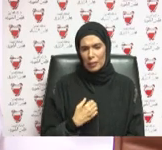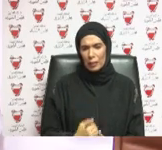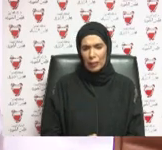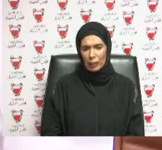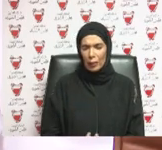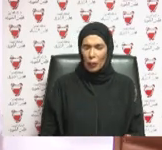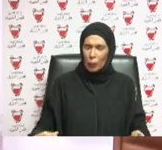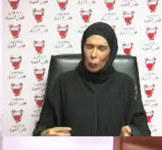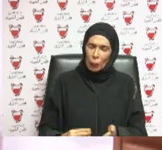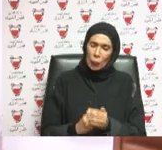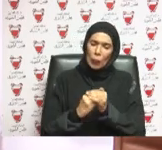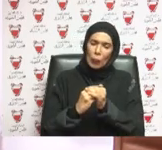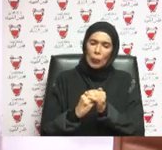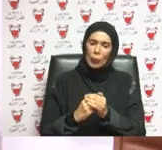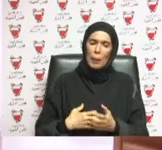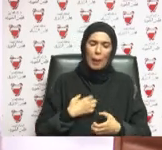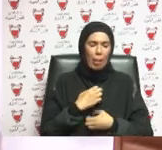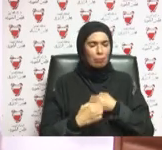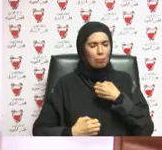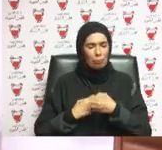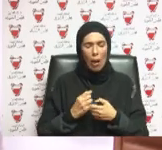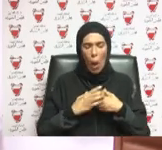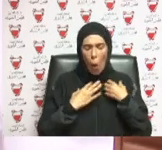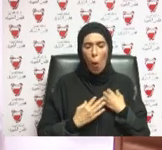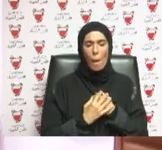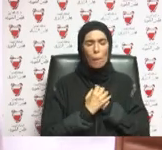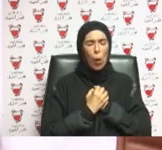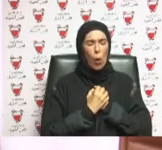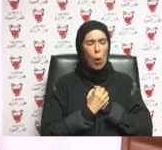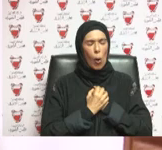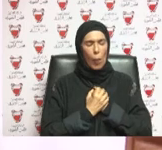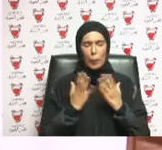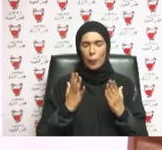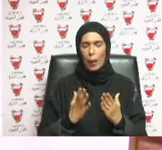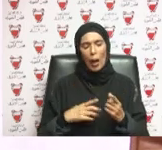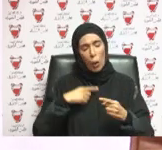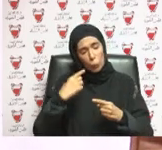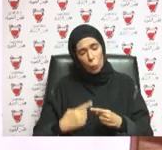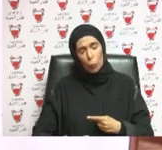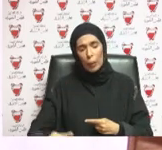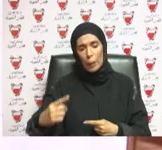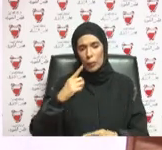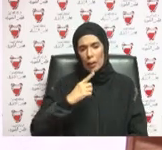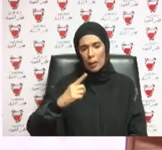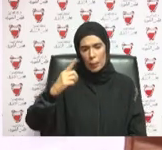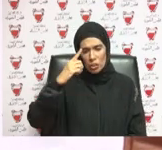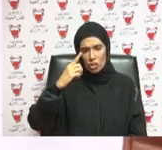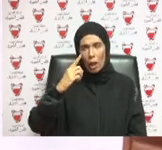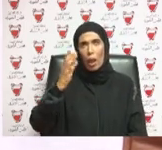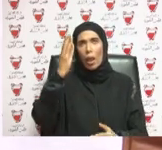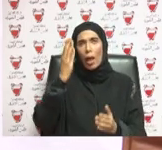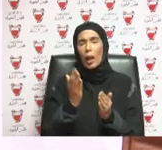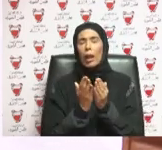الانتماء والإحساس والمحبة اللي يعني يحفوننا فيها طول الوقت. إن شاء الله نسأل رب العالمين